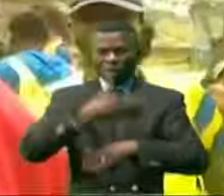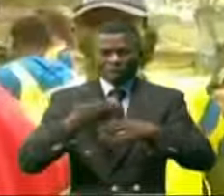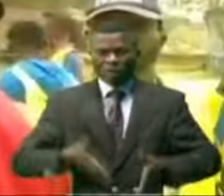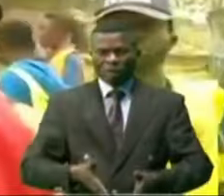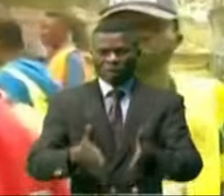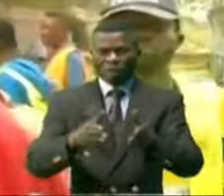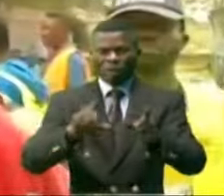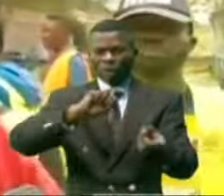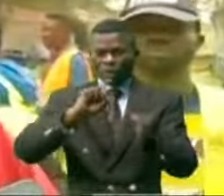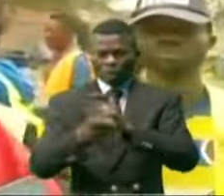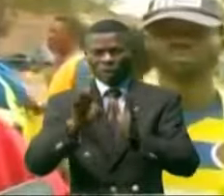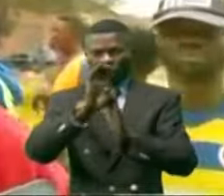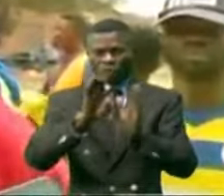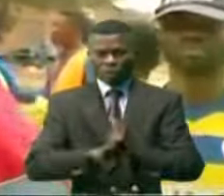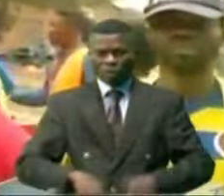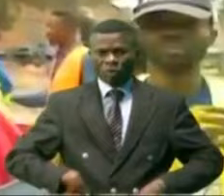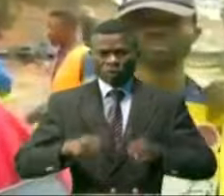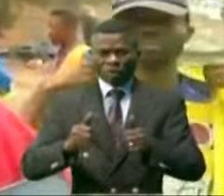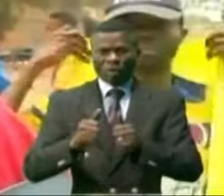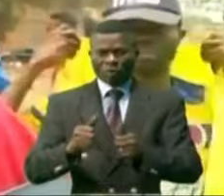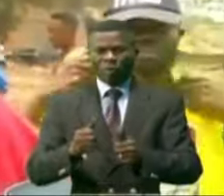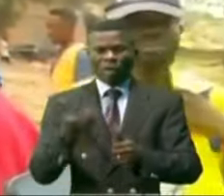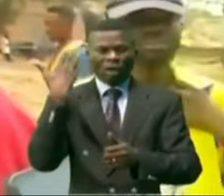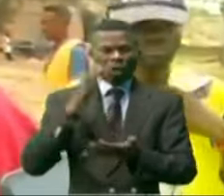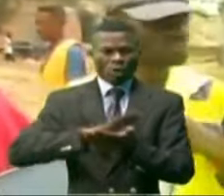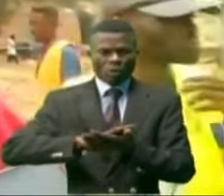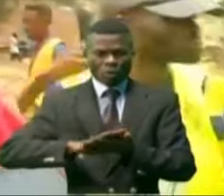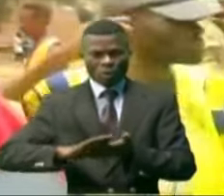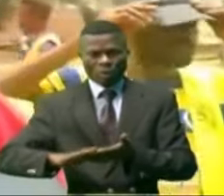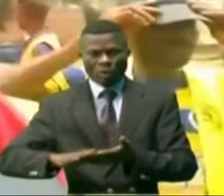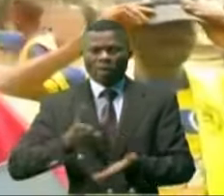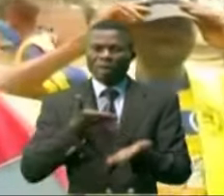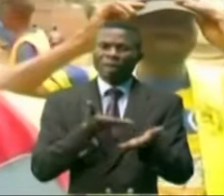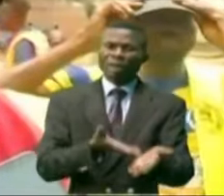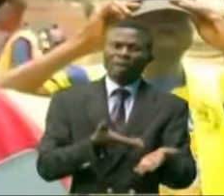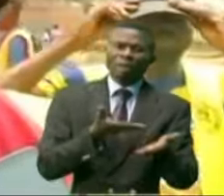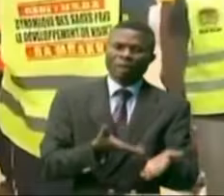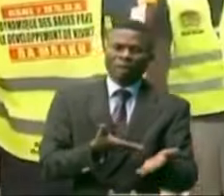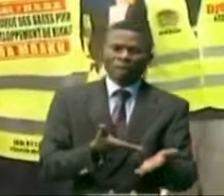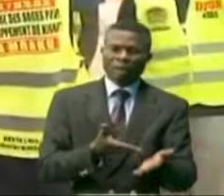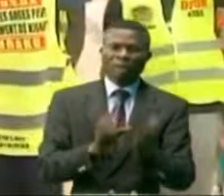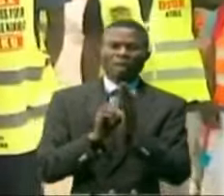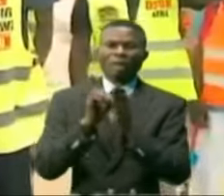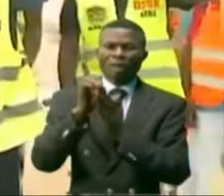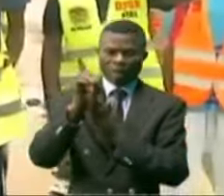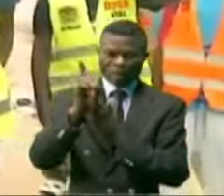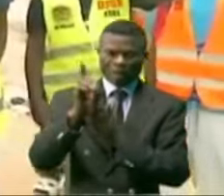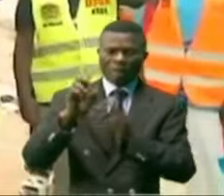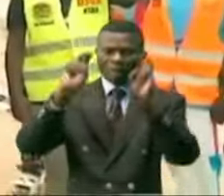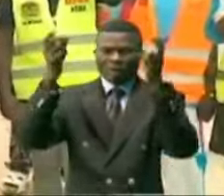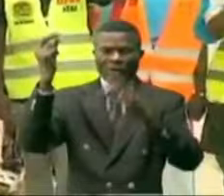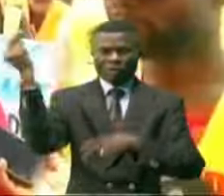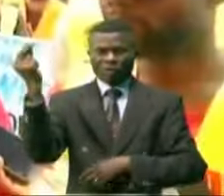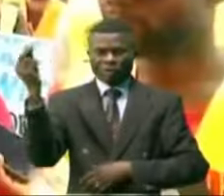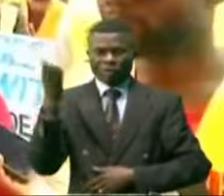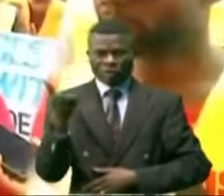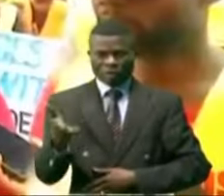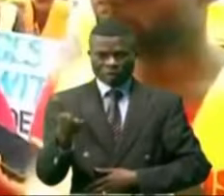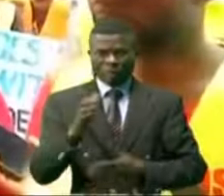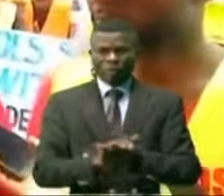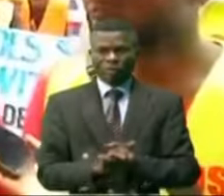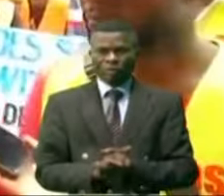que l'amélioration de la desserte en eau potable pour favoriser le développement de la ville de Kikwit. Des